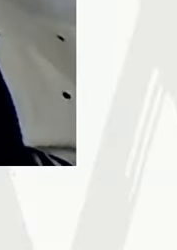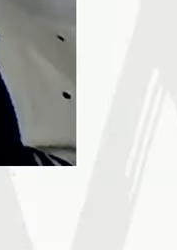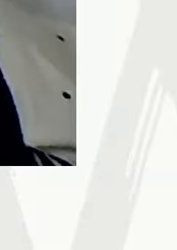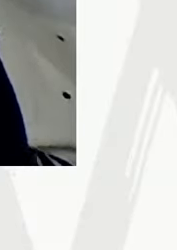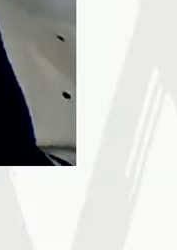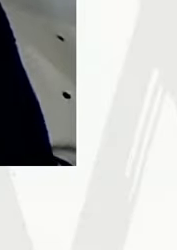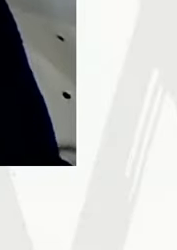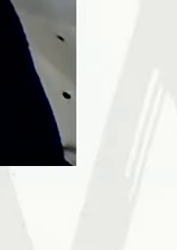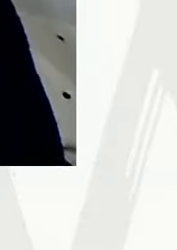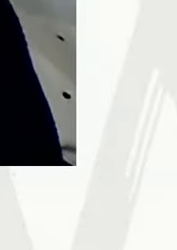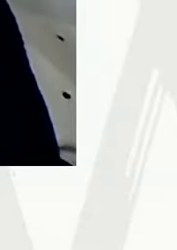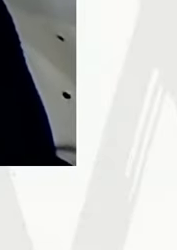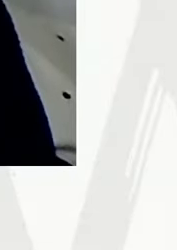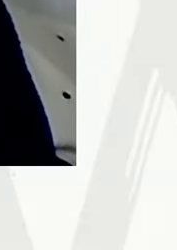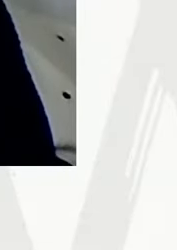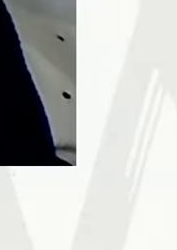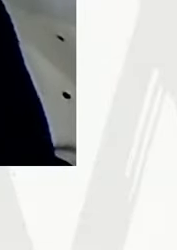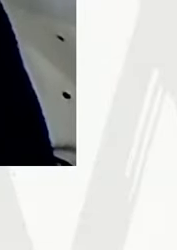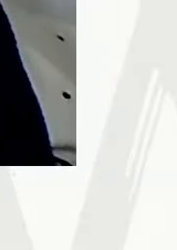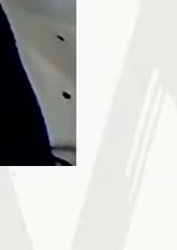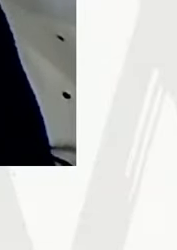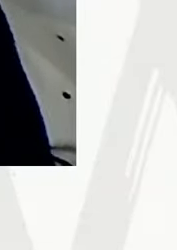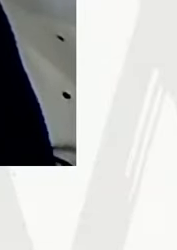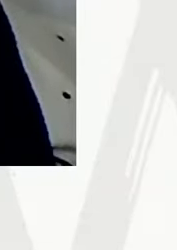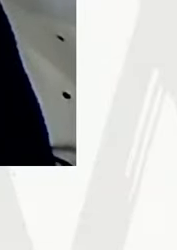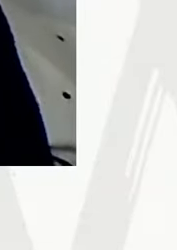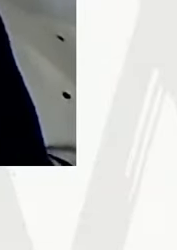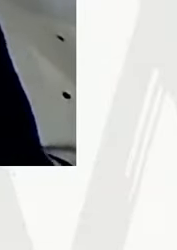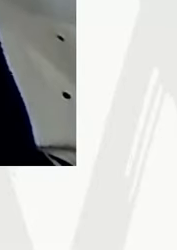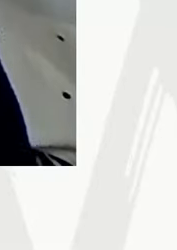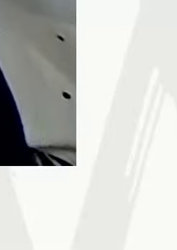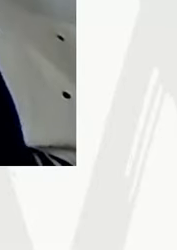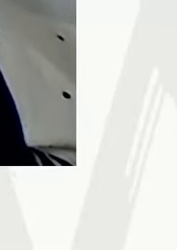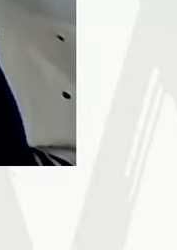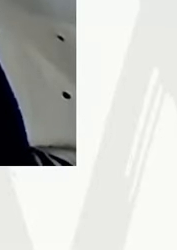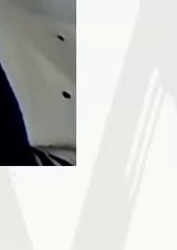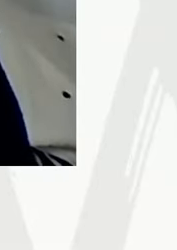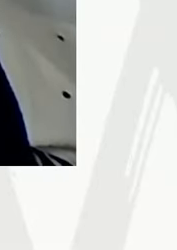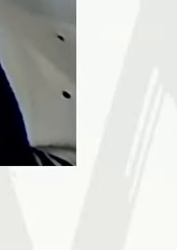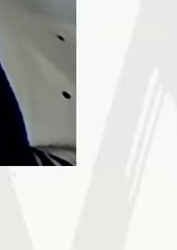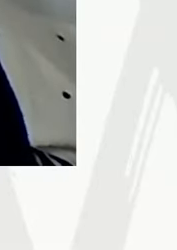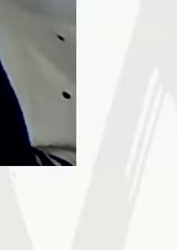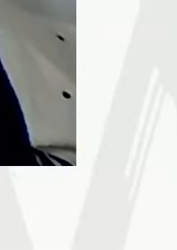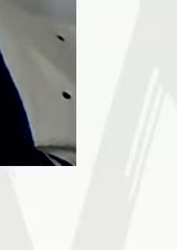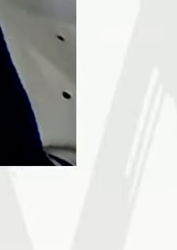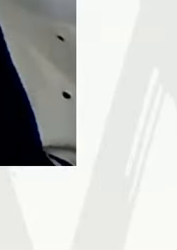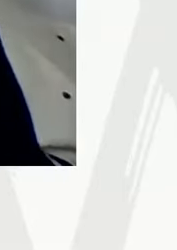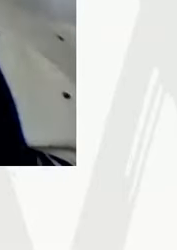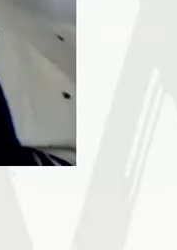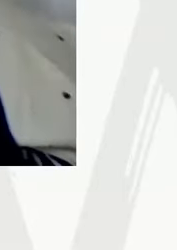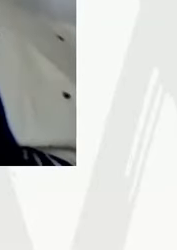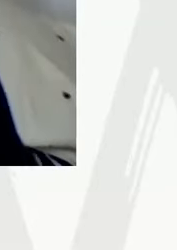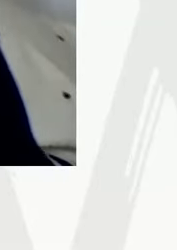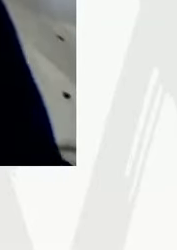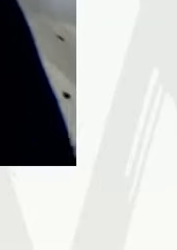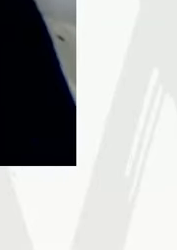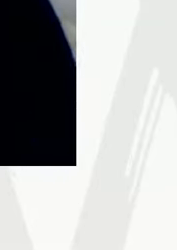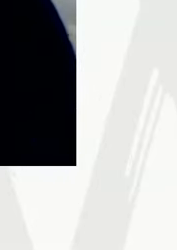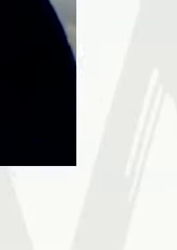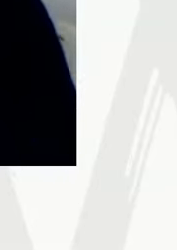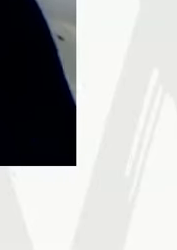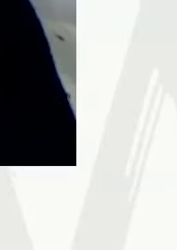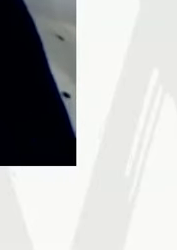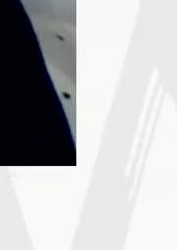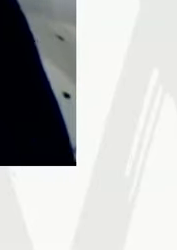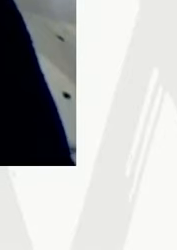c'est en elle que se trouve le problème. On touche alors ici à ce que